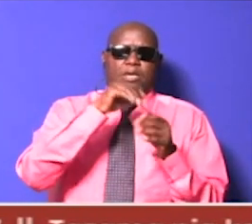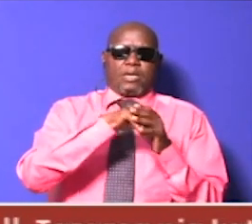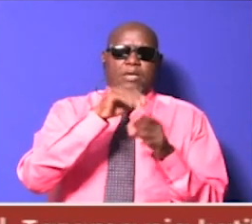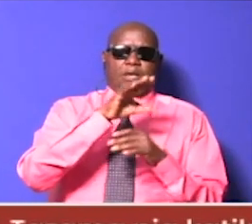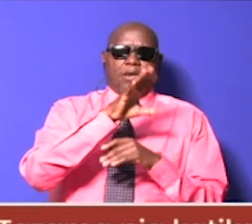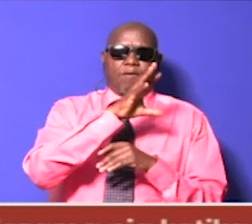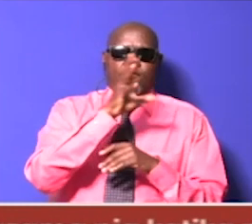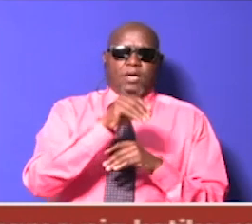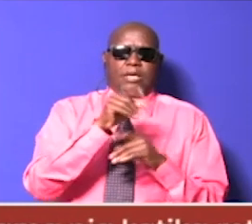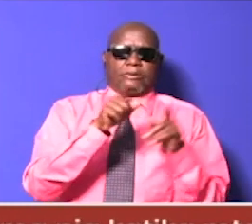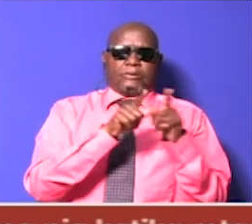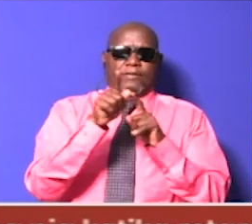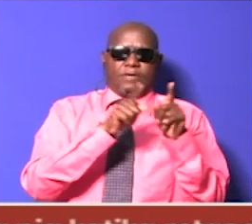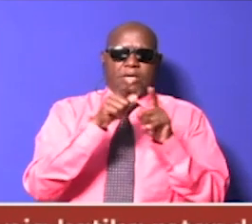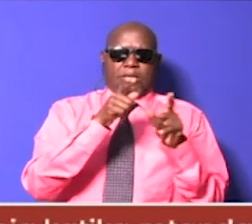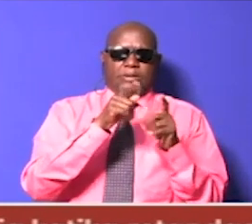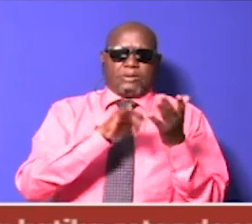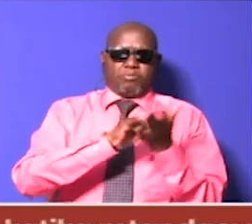Kuanzishwa kwa safari hizi za ndege